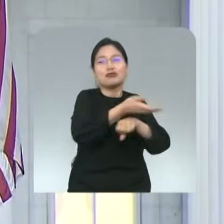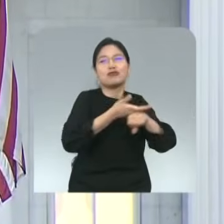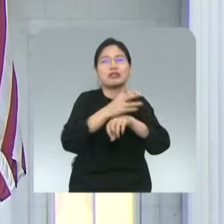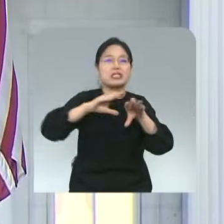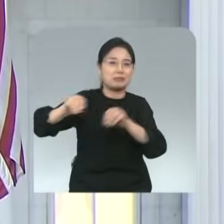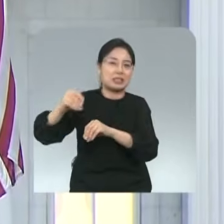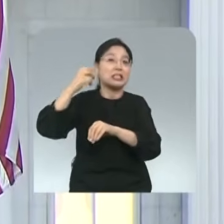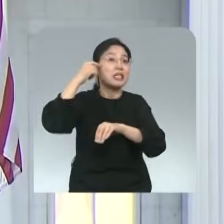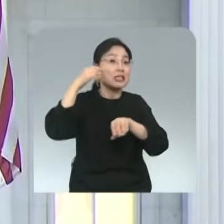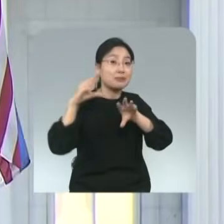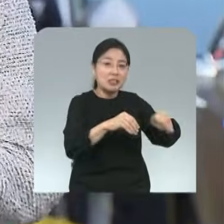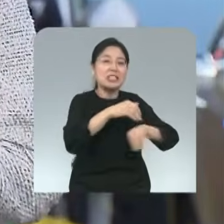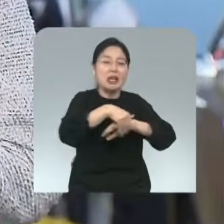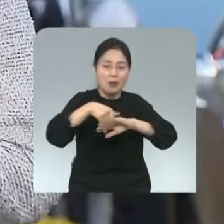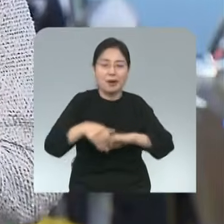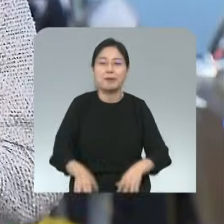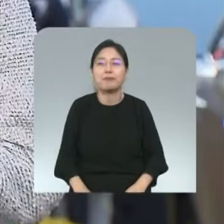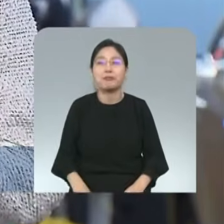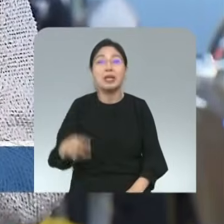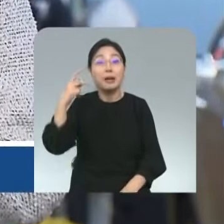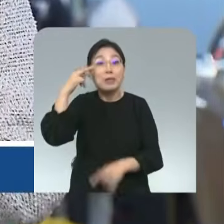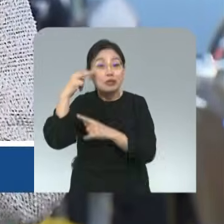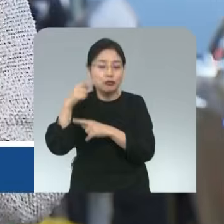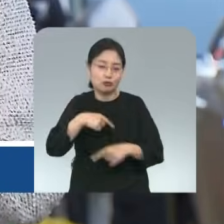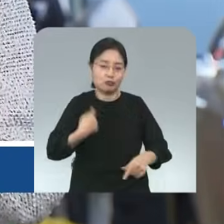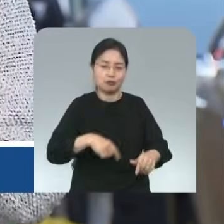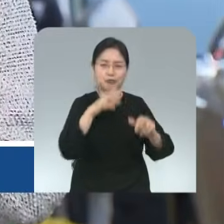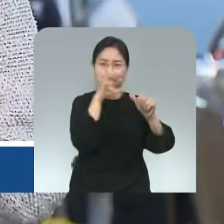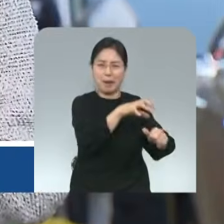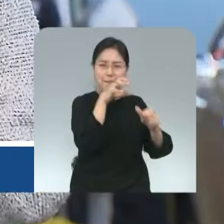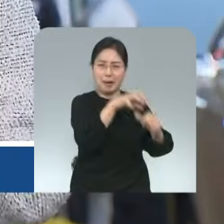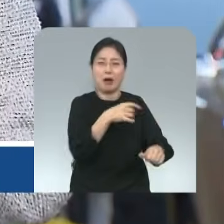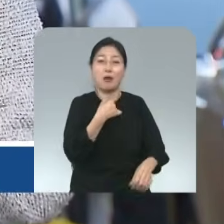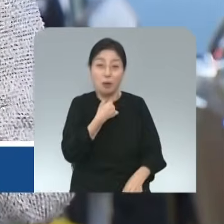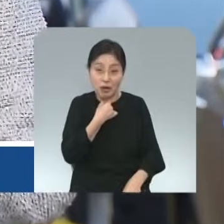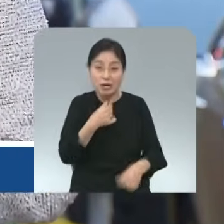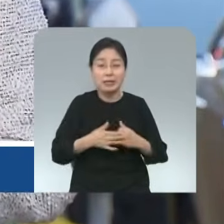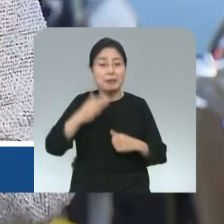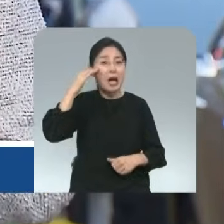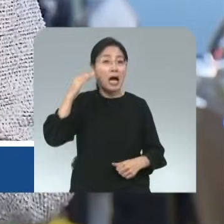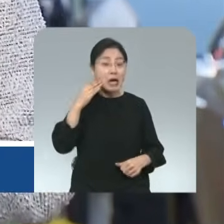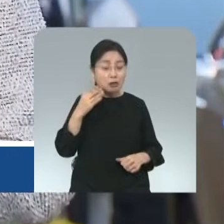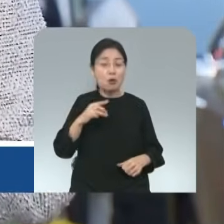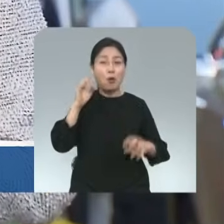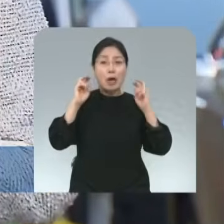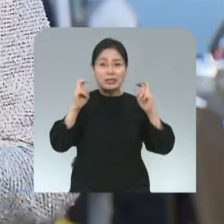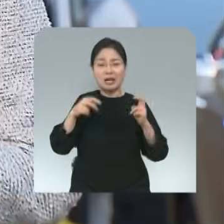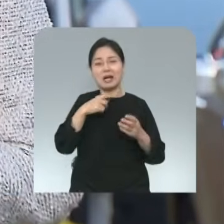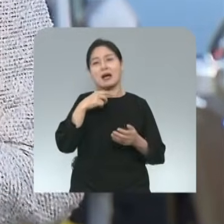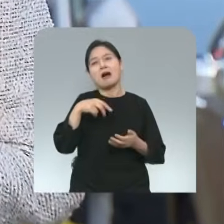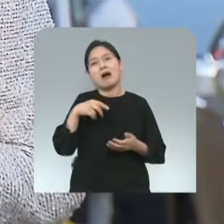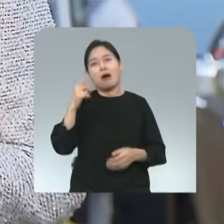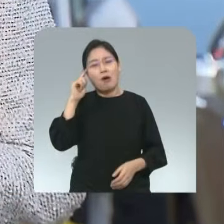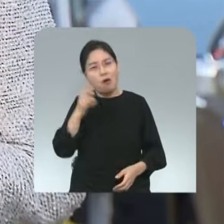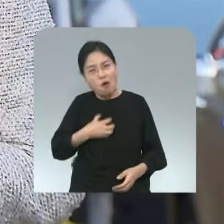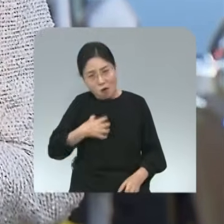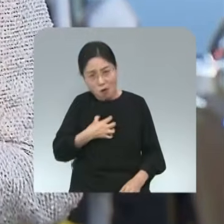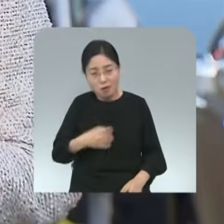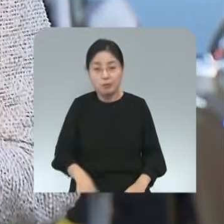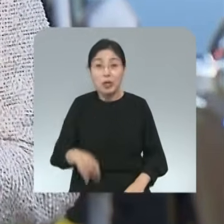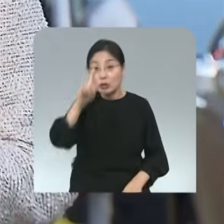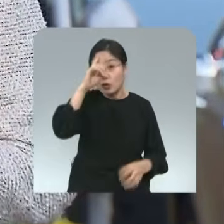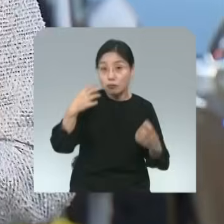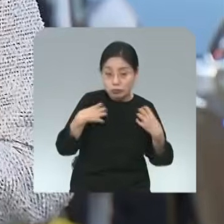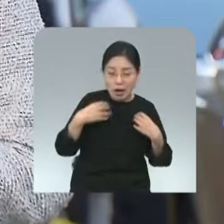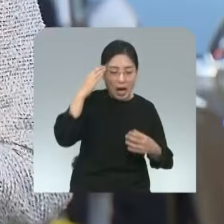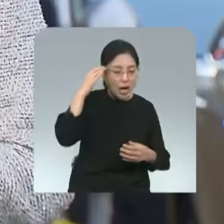미국이 드러낸 선명한 대중국 제재 확대 의지가 우리 기업들로선 신경 쓰일 수밖에 없습니다. 정부는 한국 기업 피해를 줄이는 방향으로